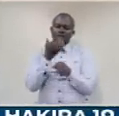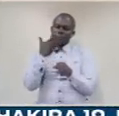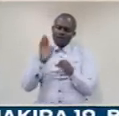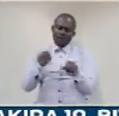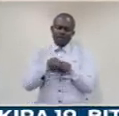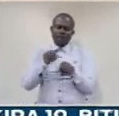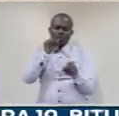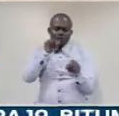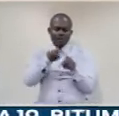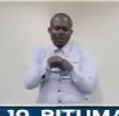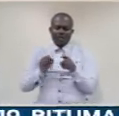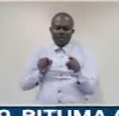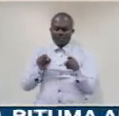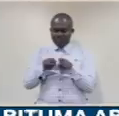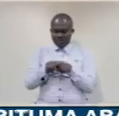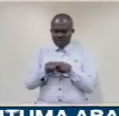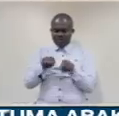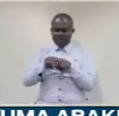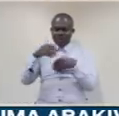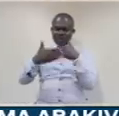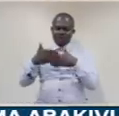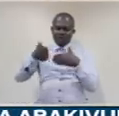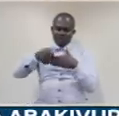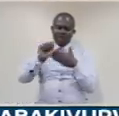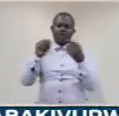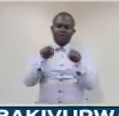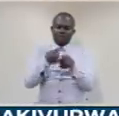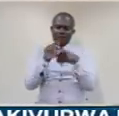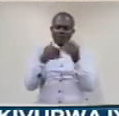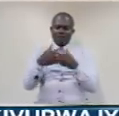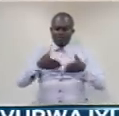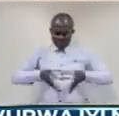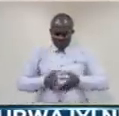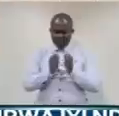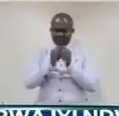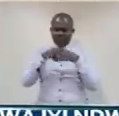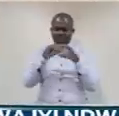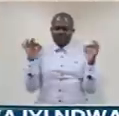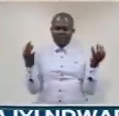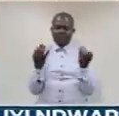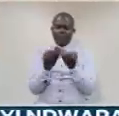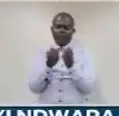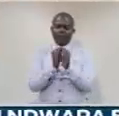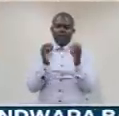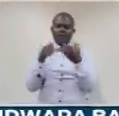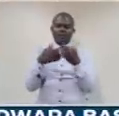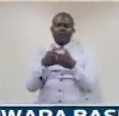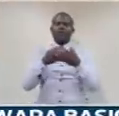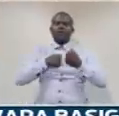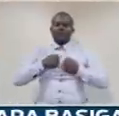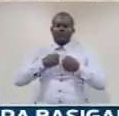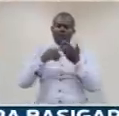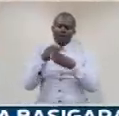be nk'abaturanyi be ndetse nk'abantu bavukana mu miryango ndetse n'umuryango nyarwanda